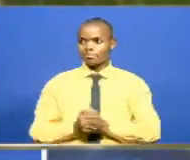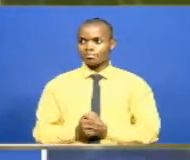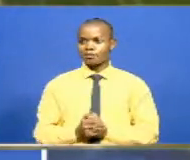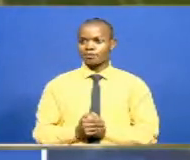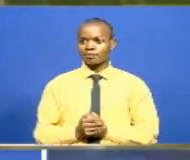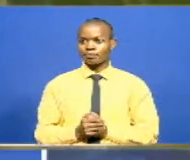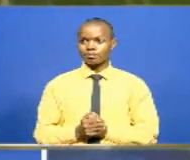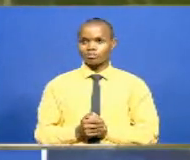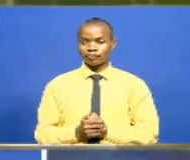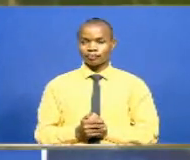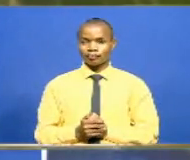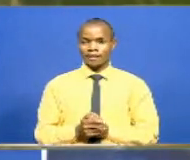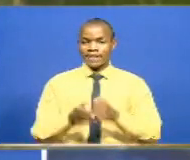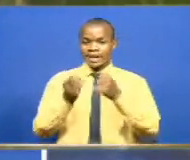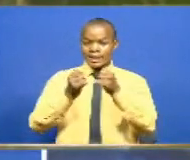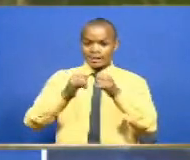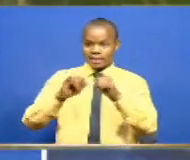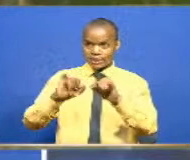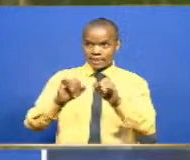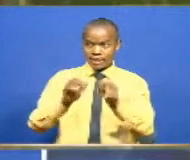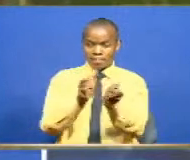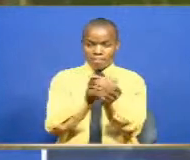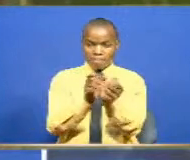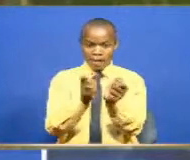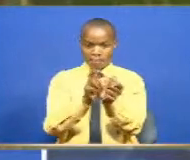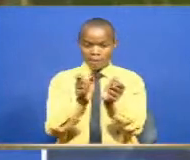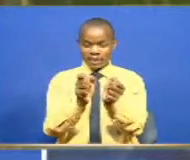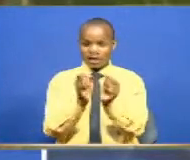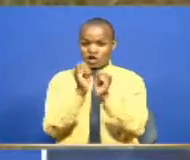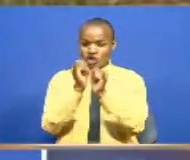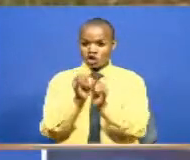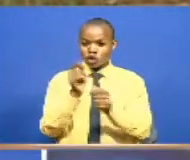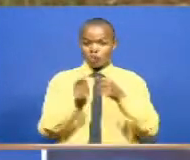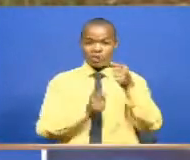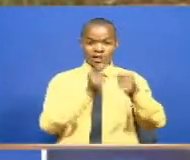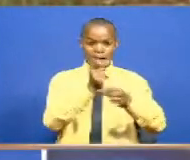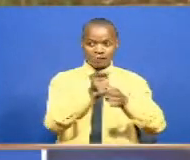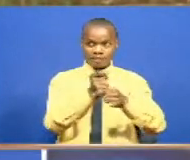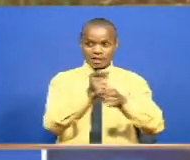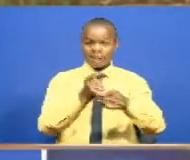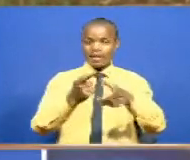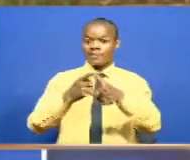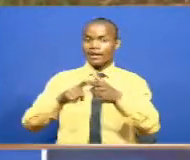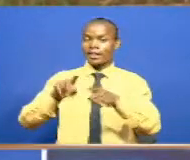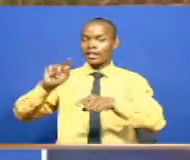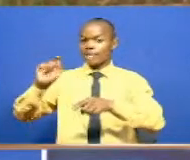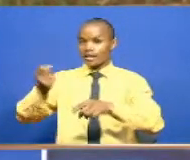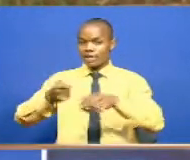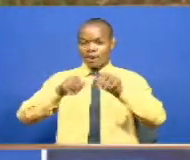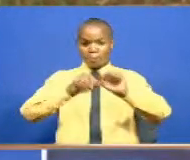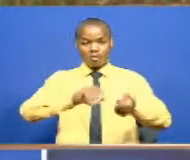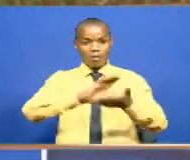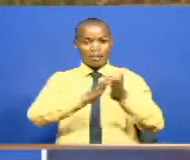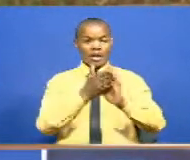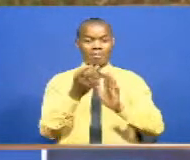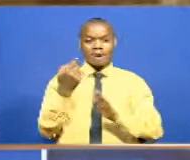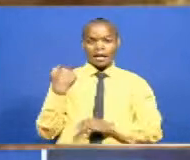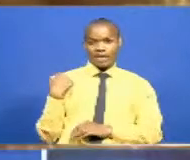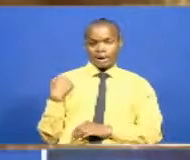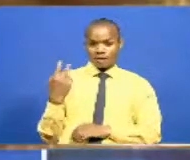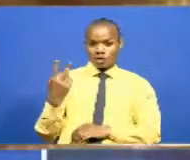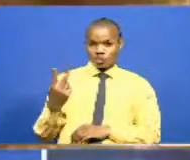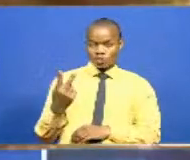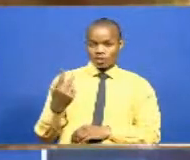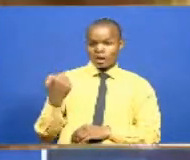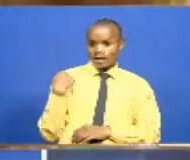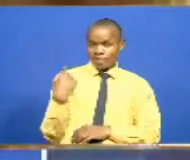Endapo majaribio ya mahindi kisaki yatafaulu, Kenya itakuwa nchi ya pili barani Afrika baada ya Afrika Kusini